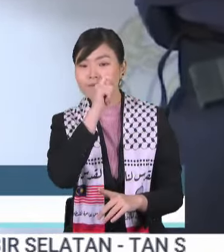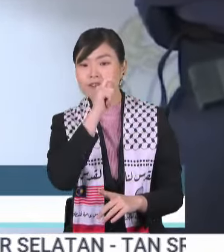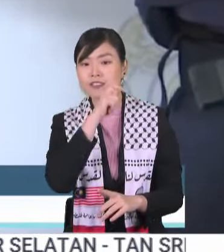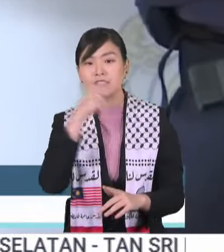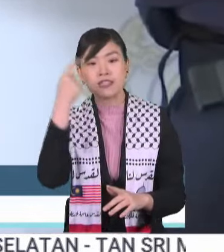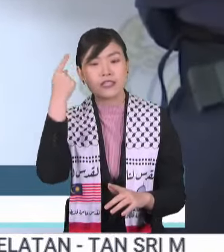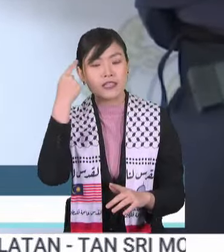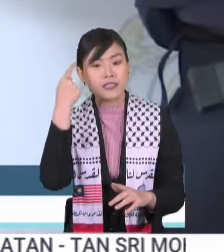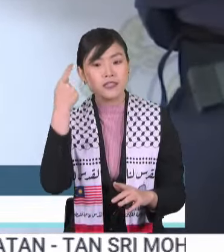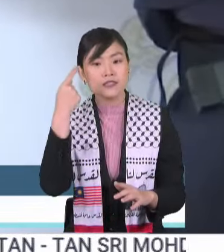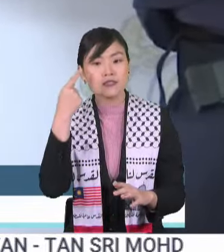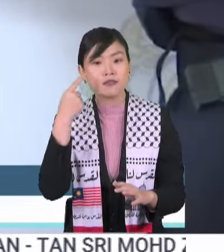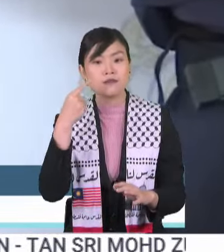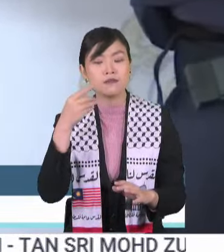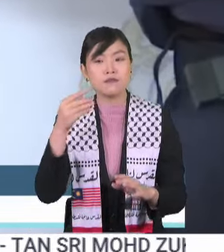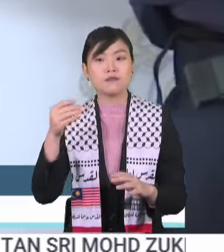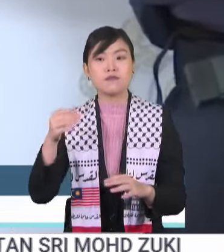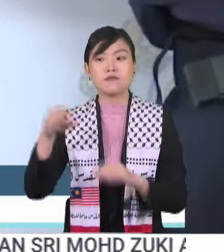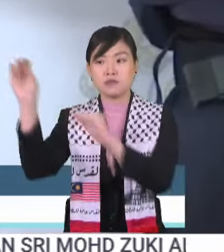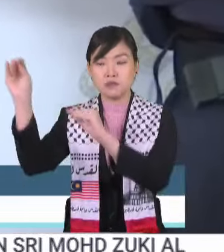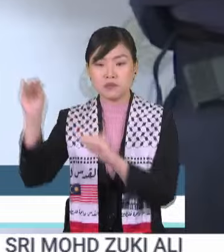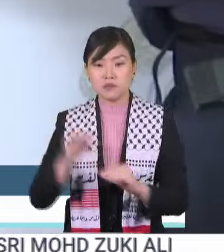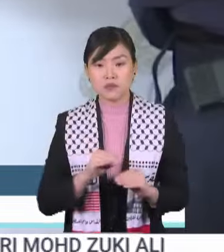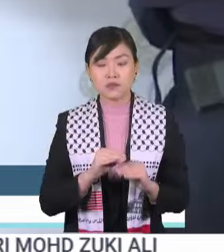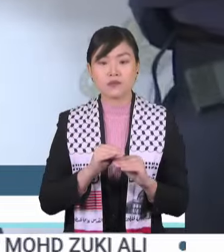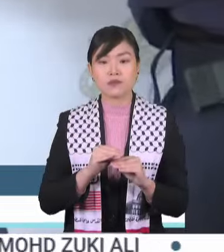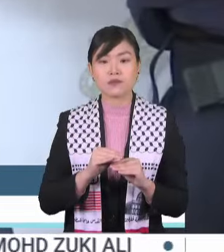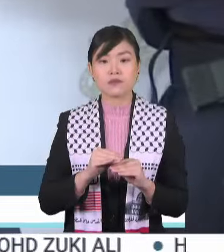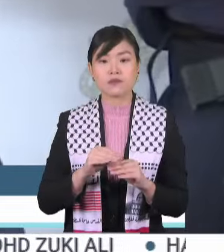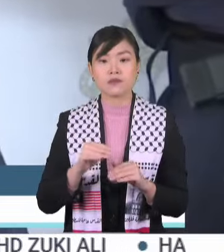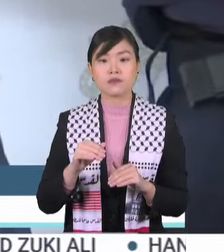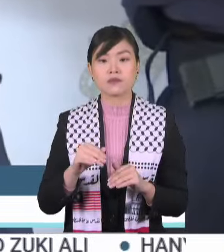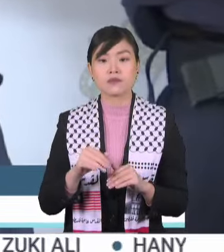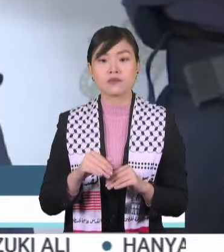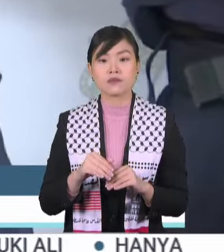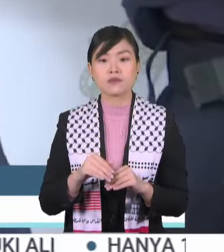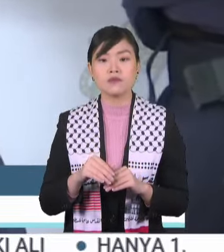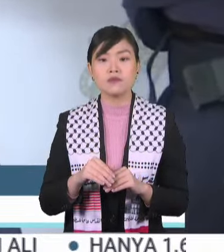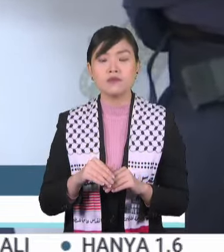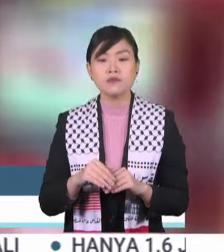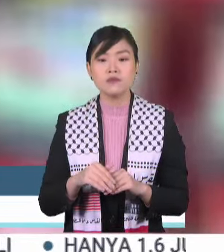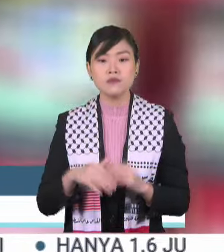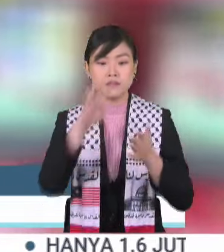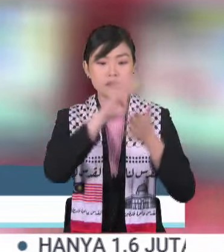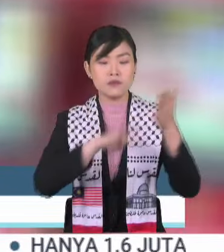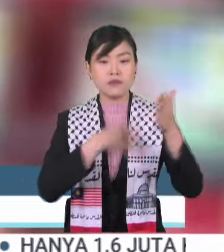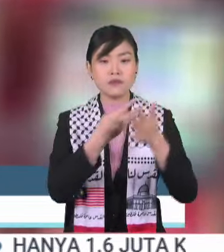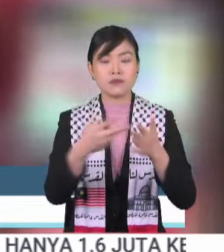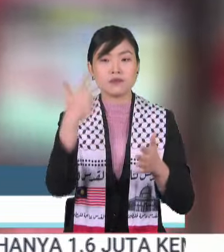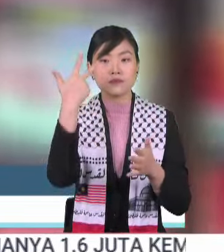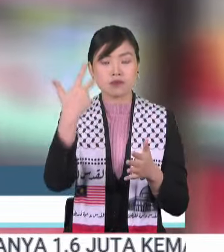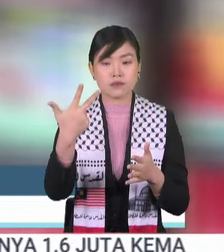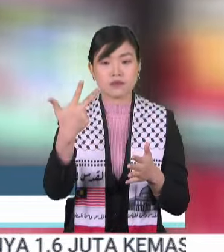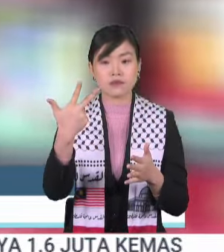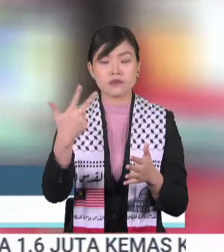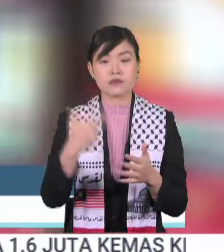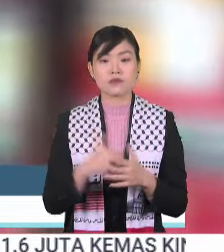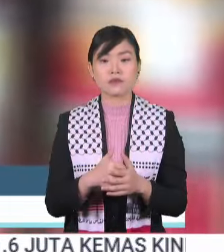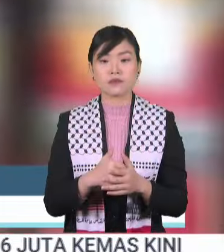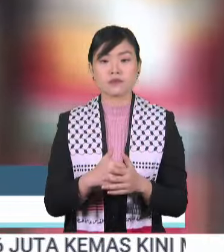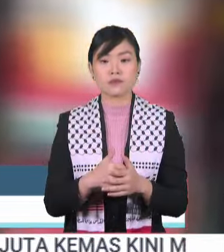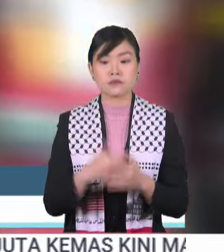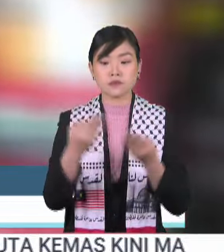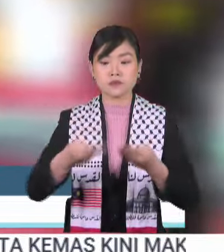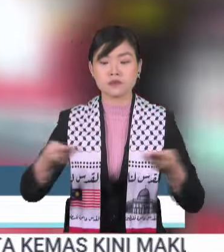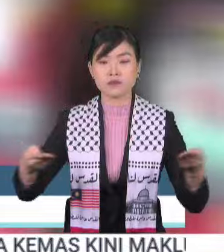langan import di bawah butiran sat bahagian du jadual t perintah kustom larangan mengenai